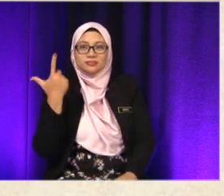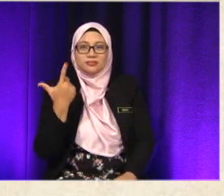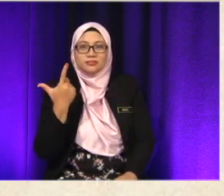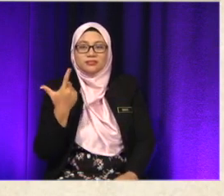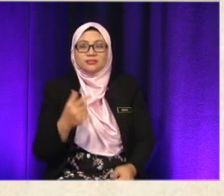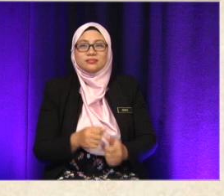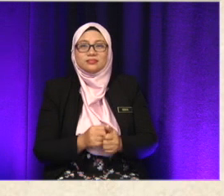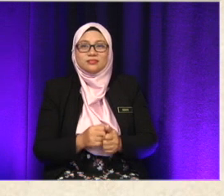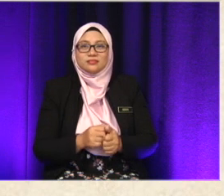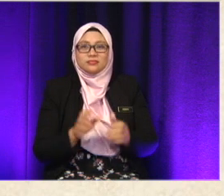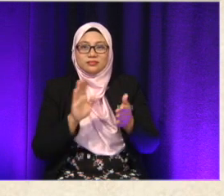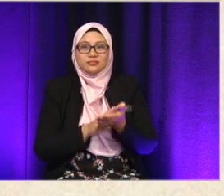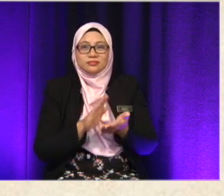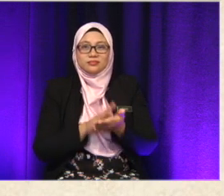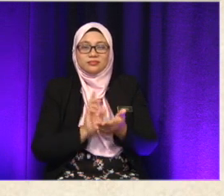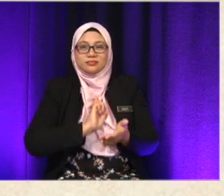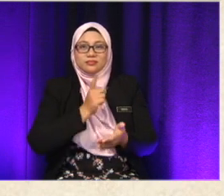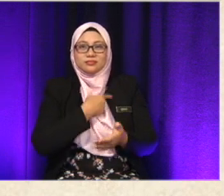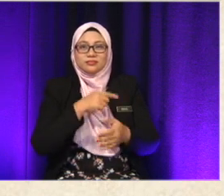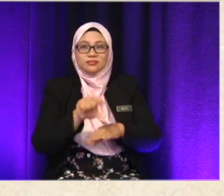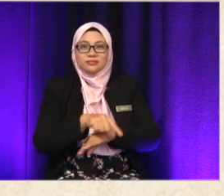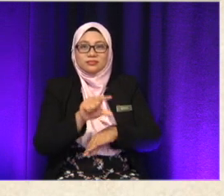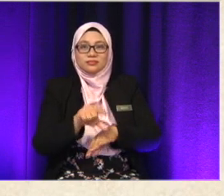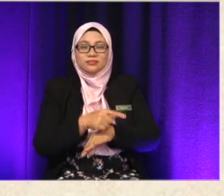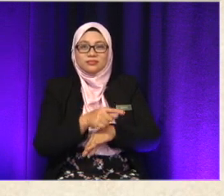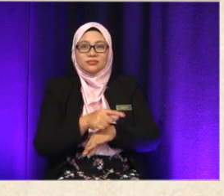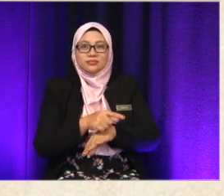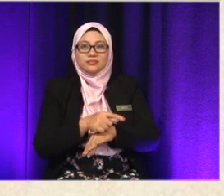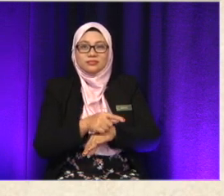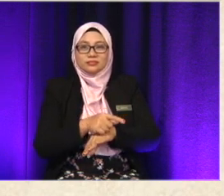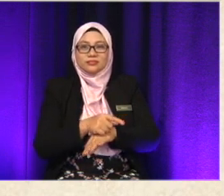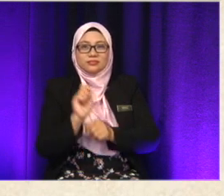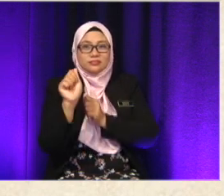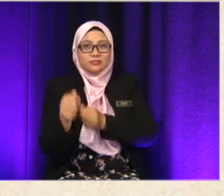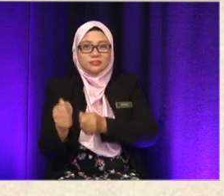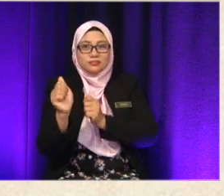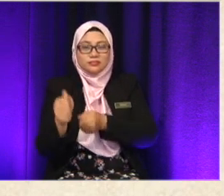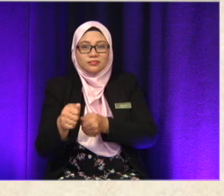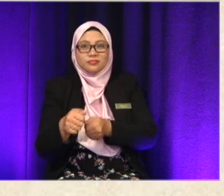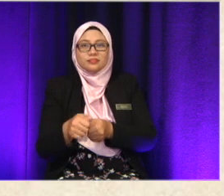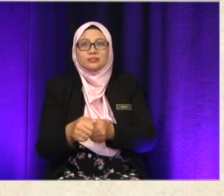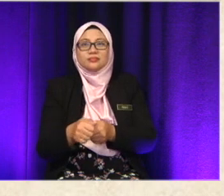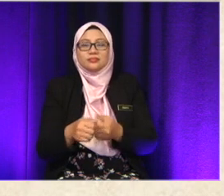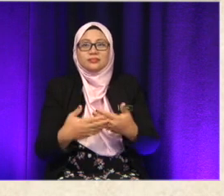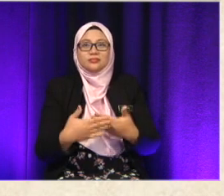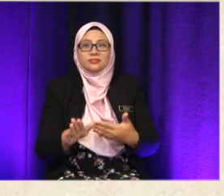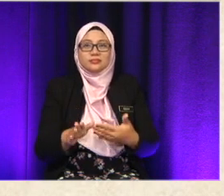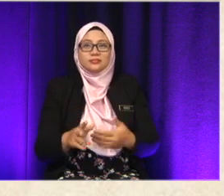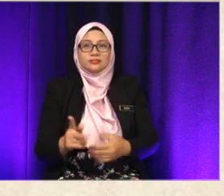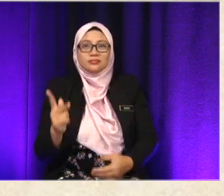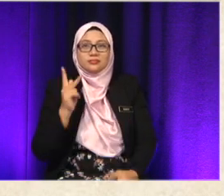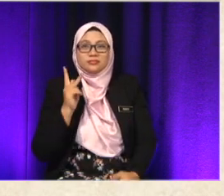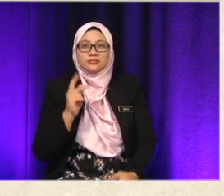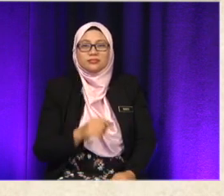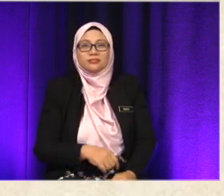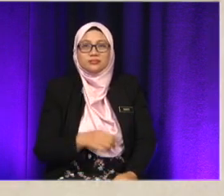cikgu gunakan untuk press mata cangkul masuk kepada batang cangkul sini. Dia ketat sikit. Kalau orang lama-lama dulu dia